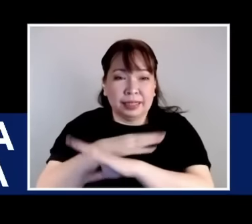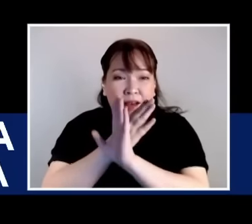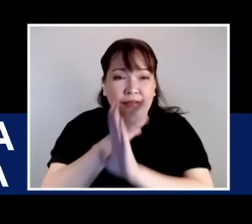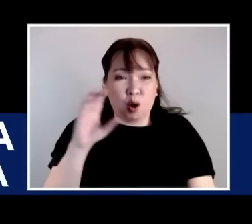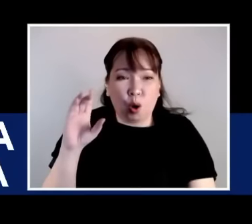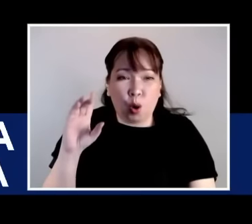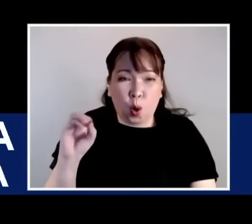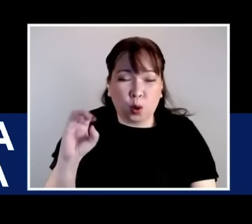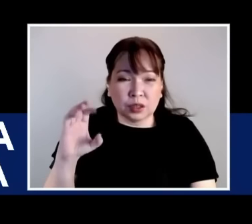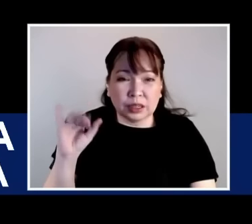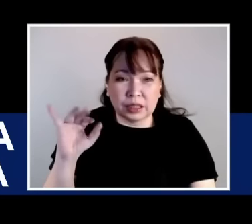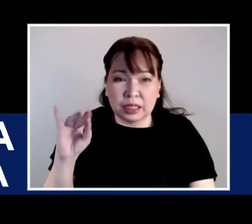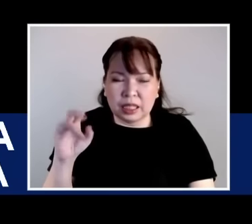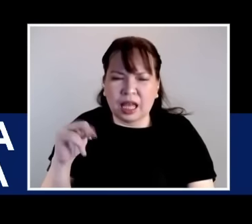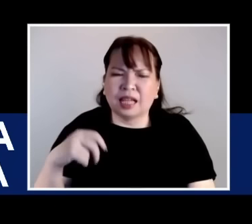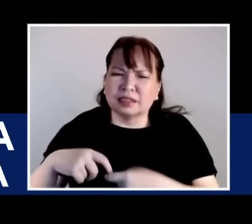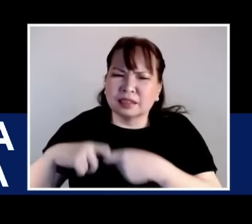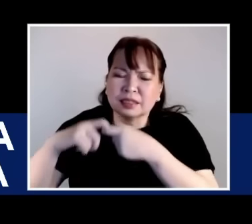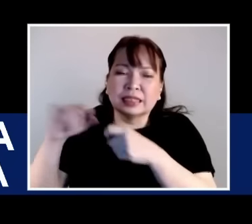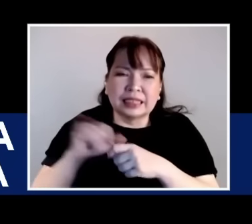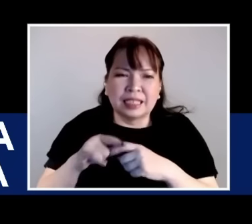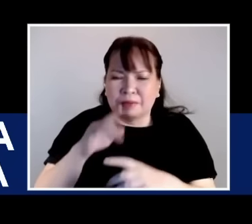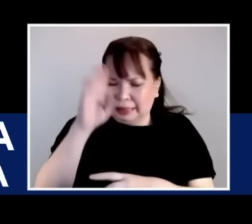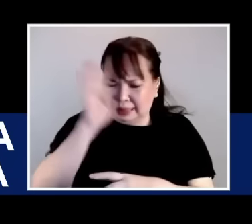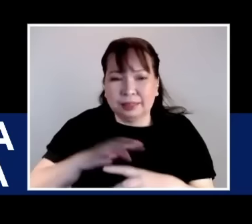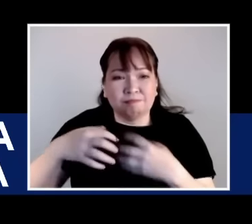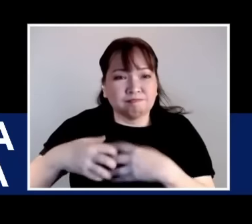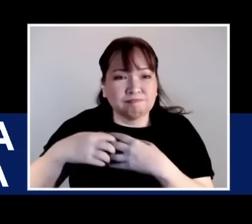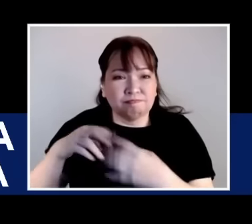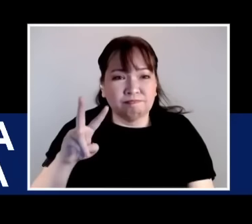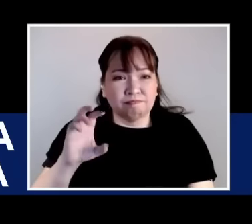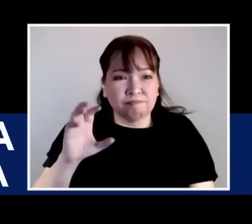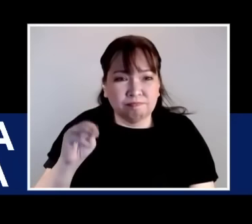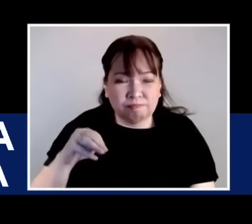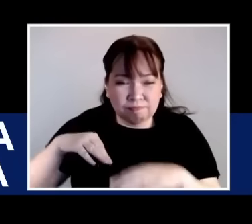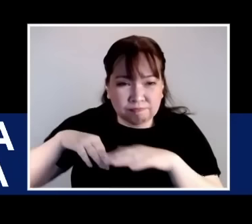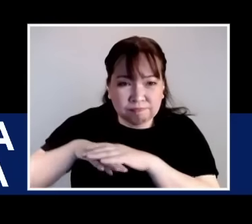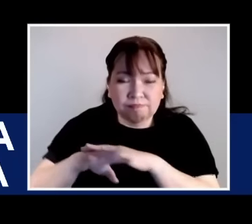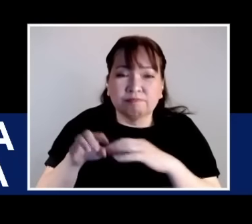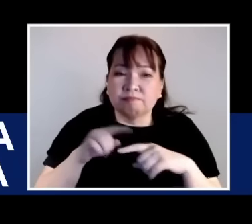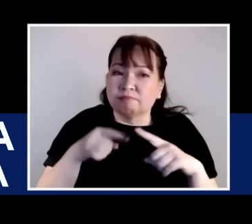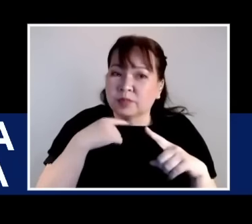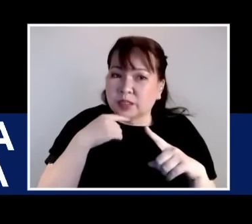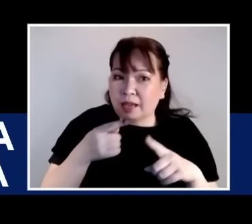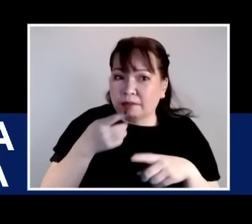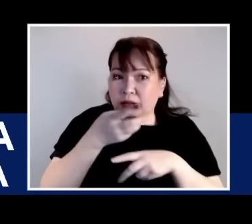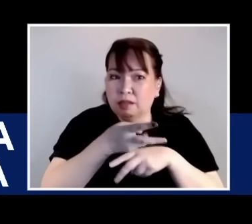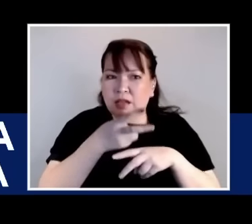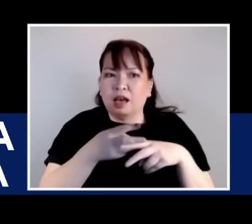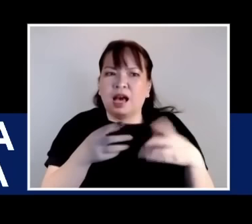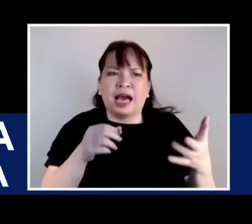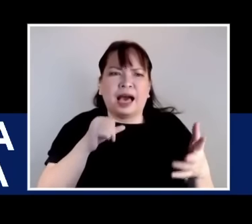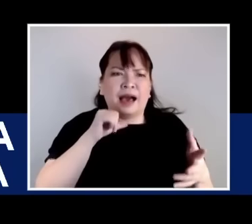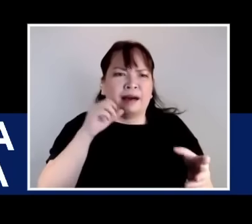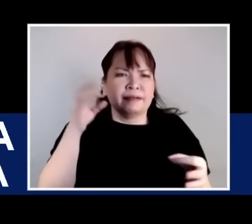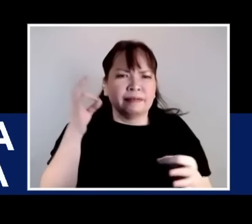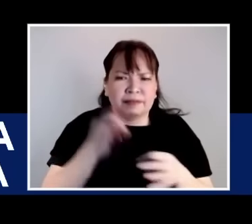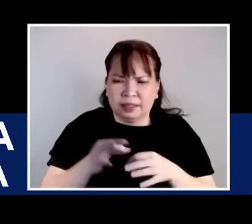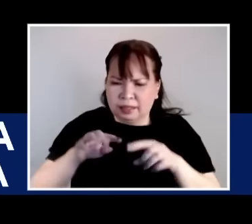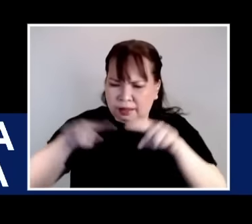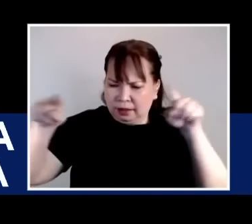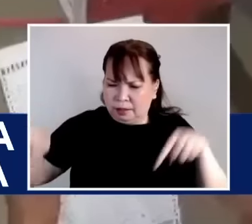dahil sa palyadong vote counting machine. Ayon kay Bayan Patroller Bebelin Aguirre, hindi kasya ang mga balota